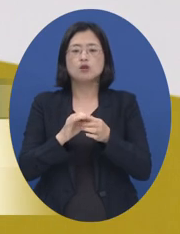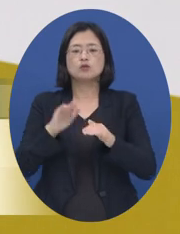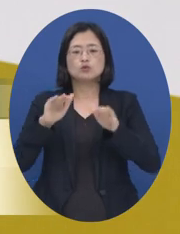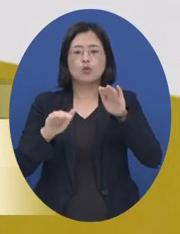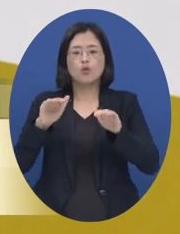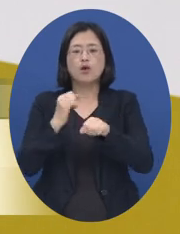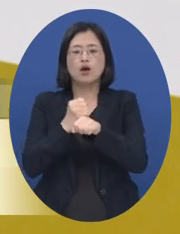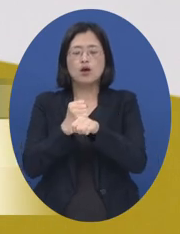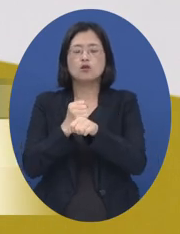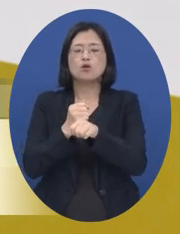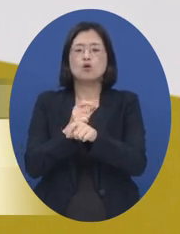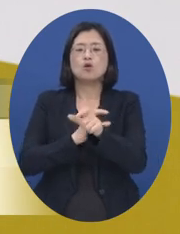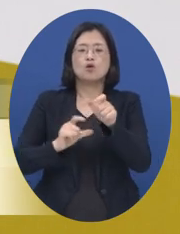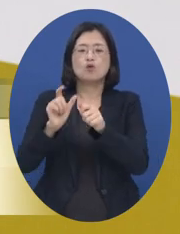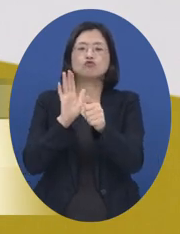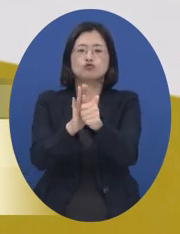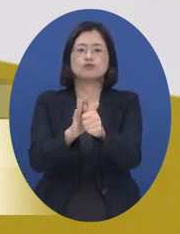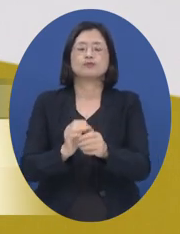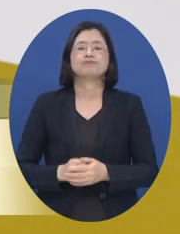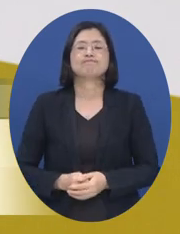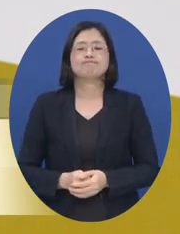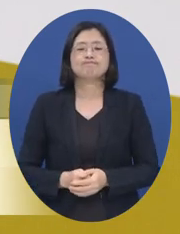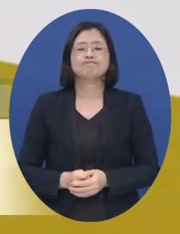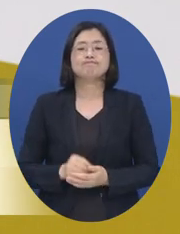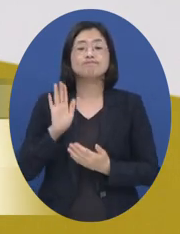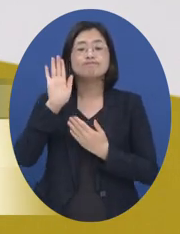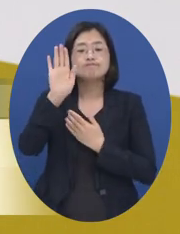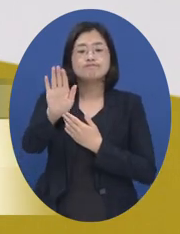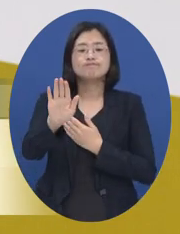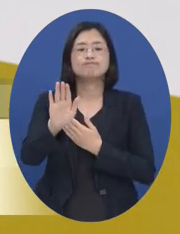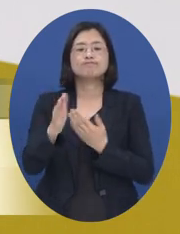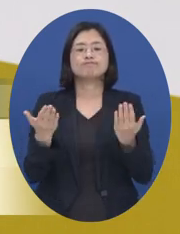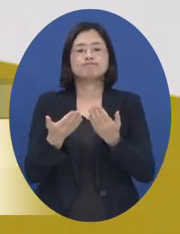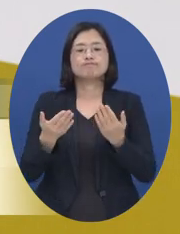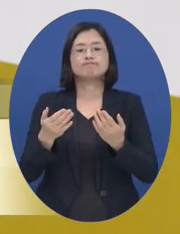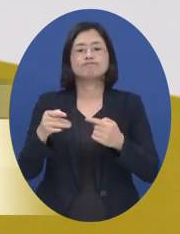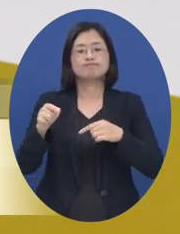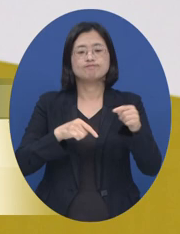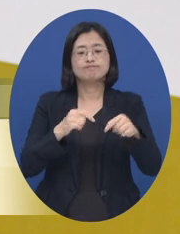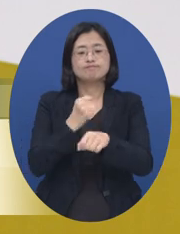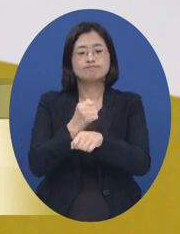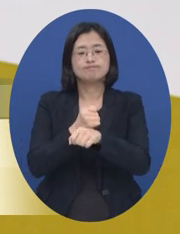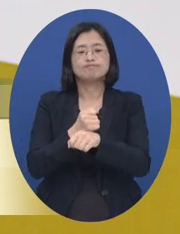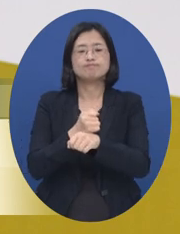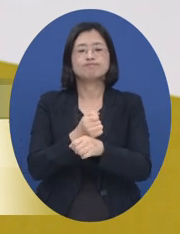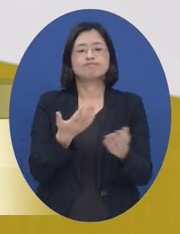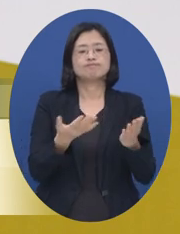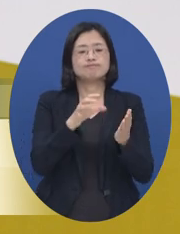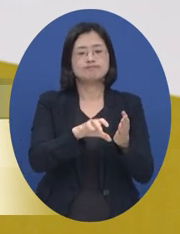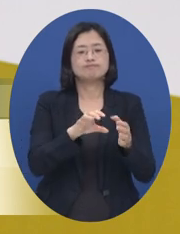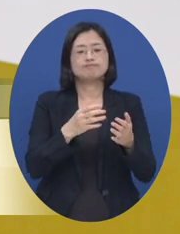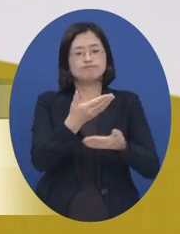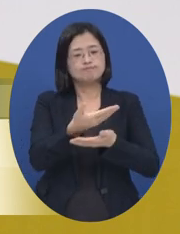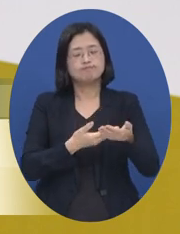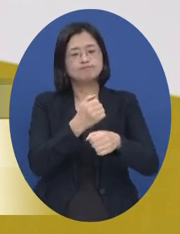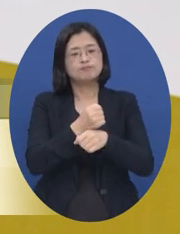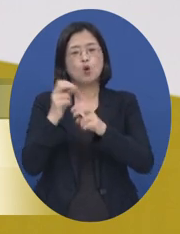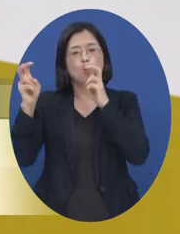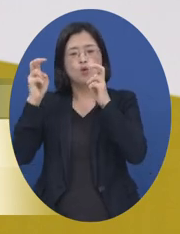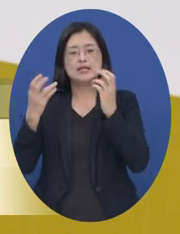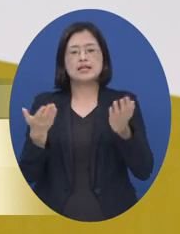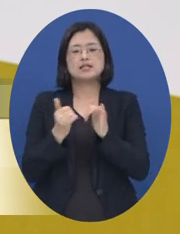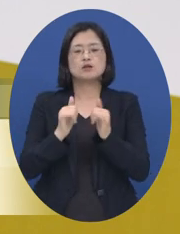경기도는 계속해서 노동 정책을 추진함에 있어서 현장과 소통 하고 노사와 신뢰 기반을 협력을